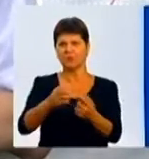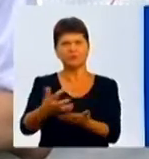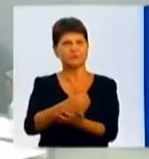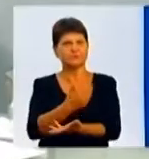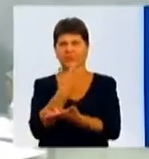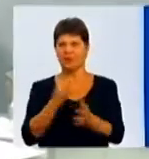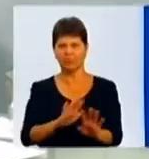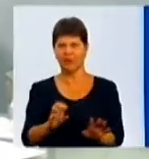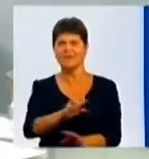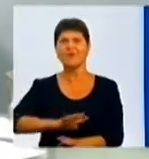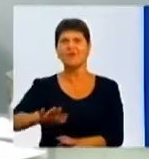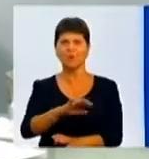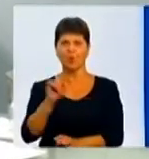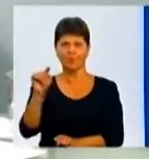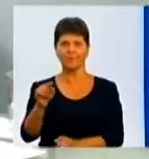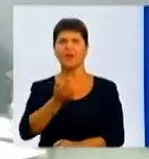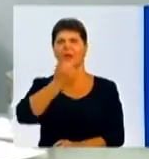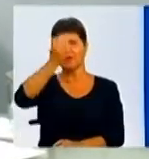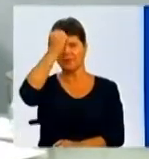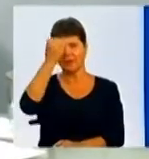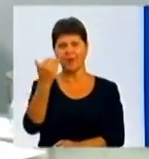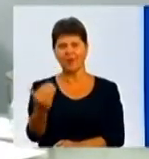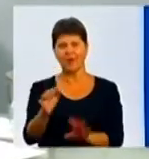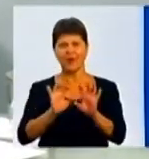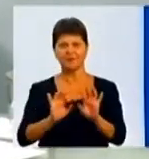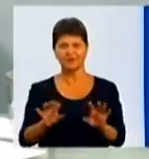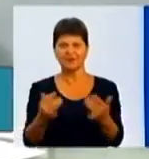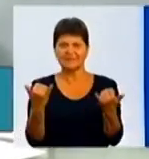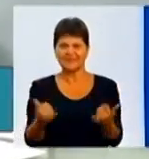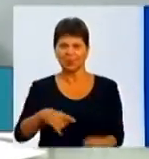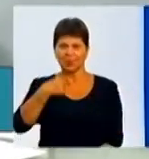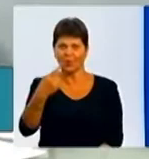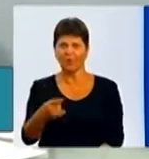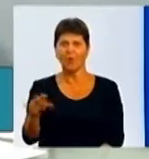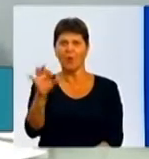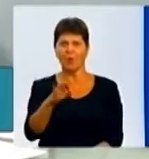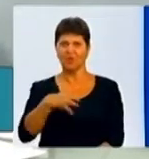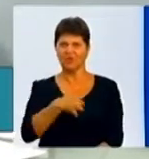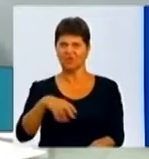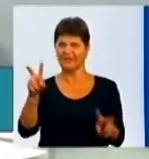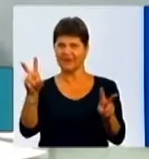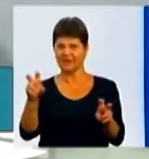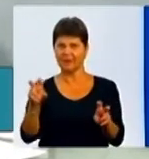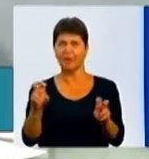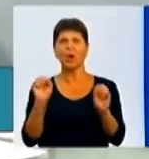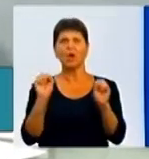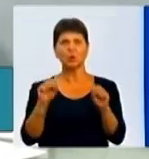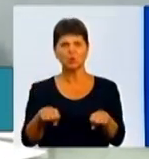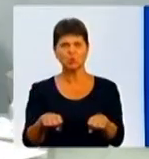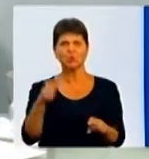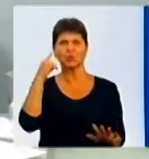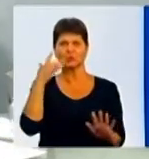не споживає їх. Дякую вам за інформацію. Дякую. Ми сьогодні говорили про наважливу тему, доступно